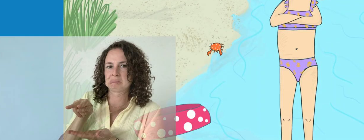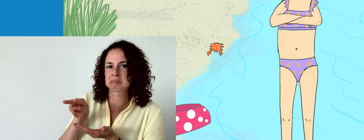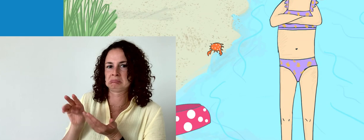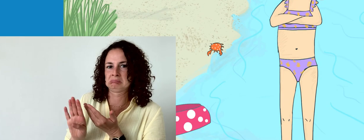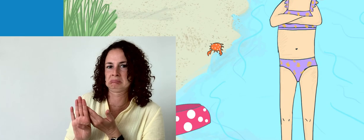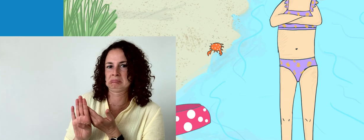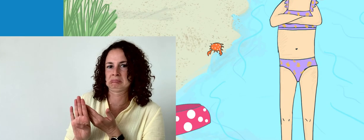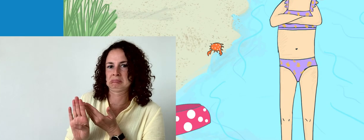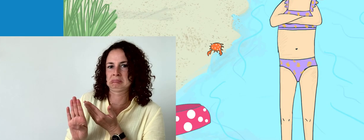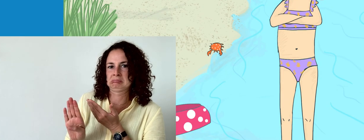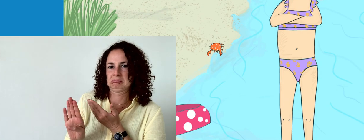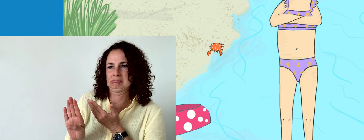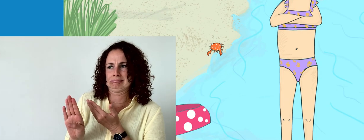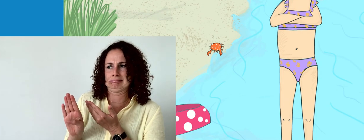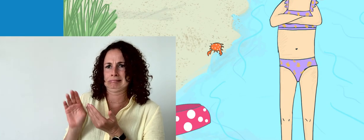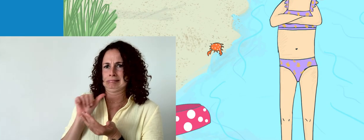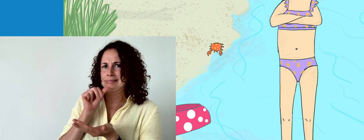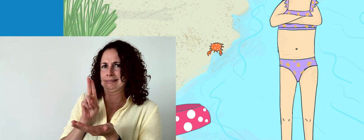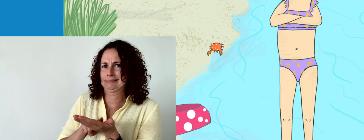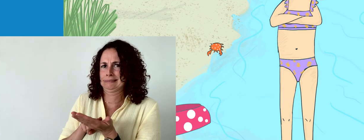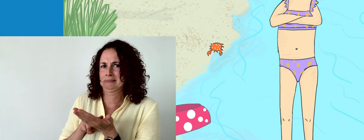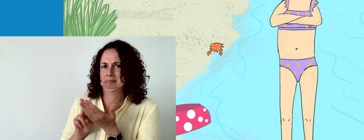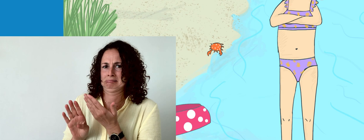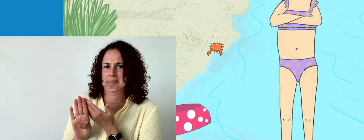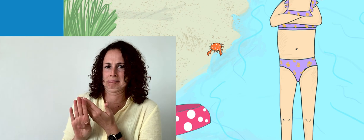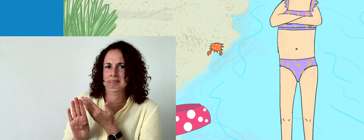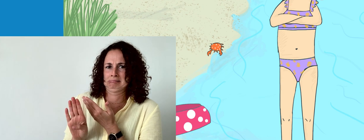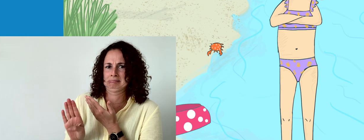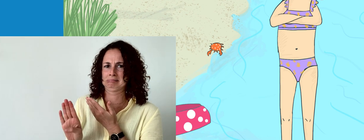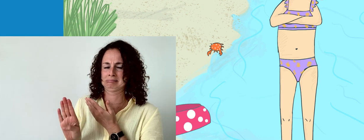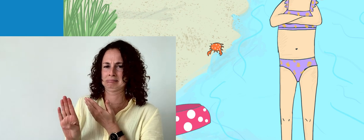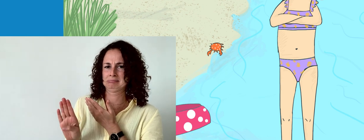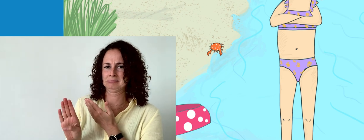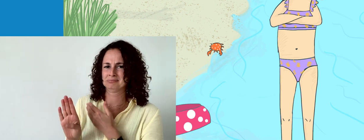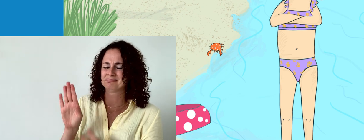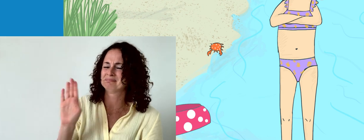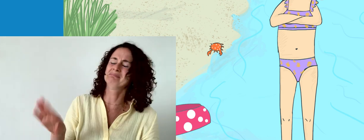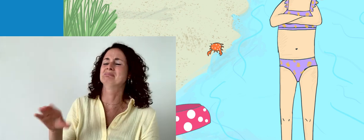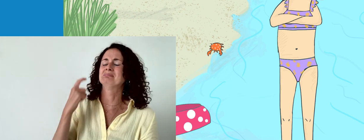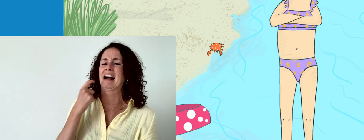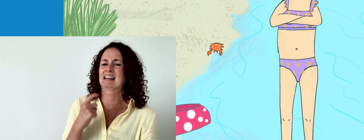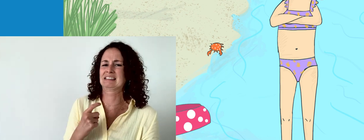Ode blijft staan aan de waterkant Ze voelt zich niet helemaal zeker